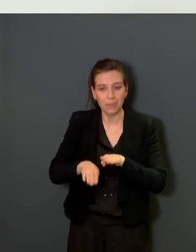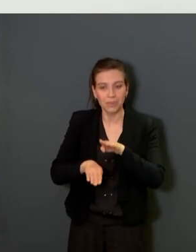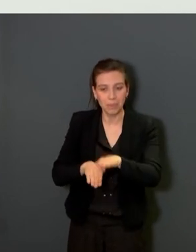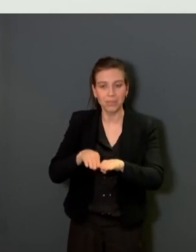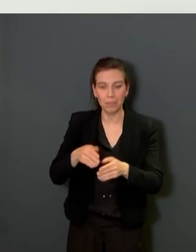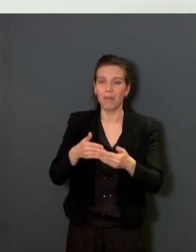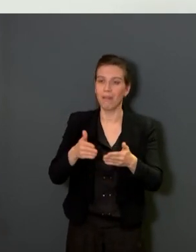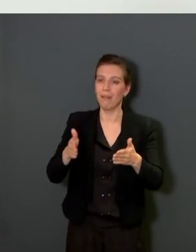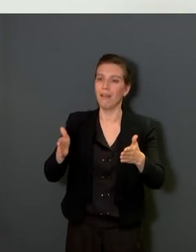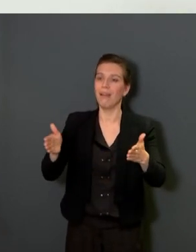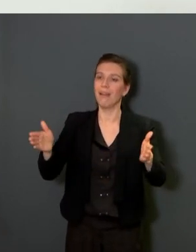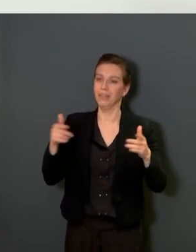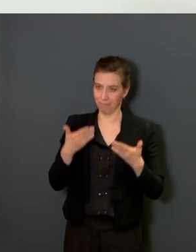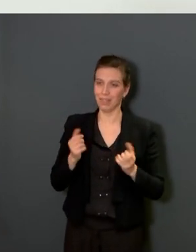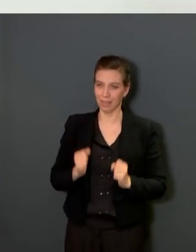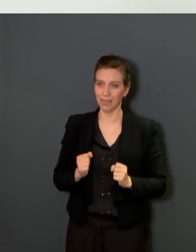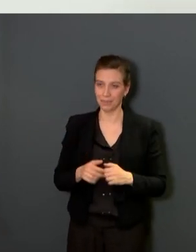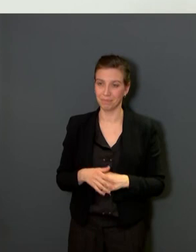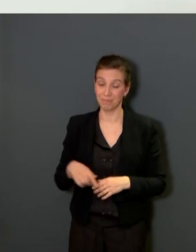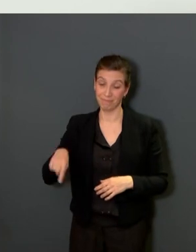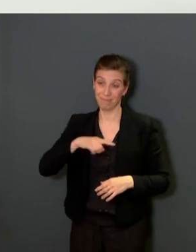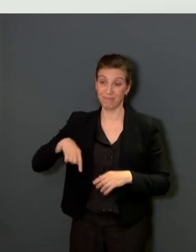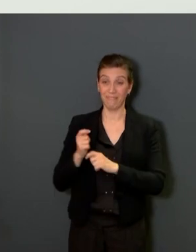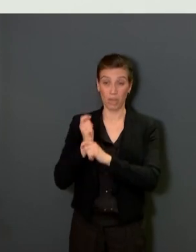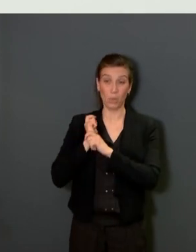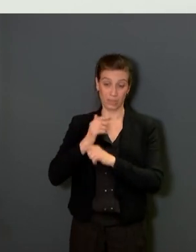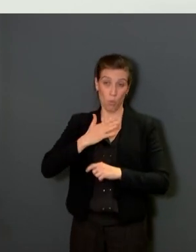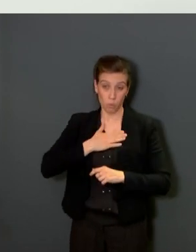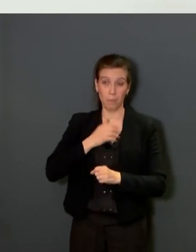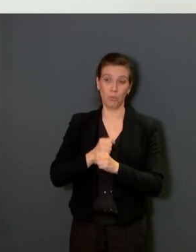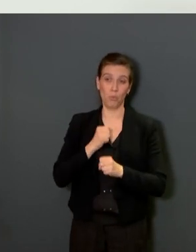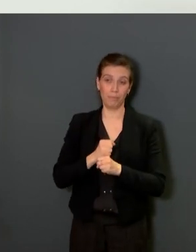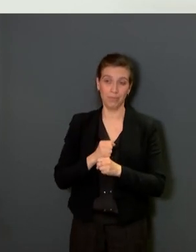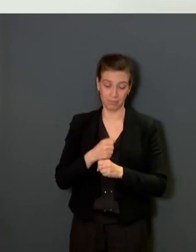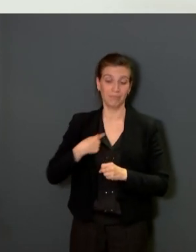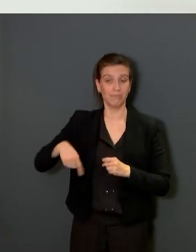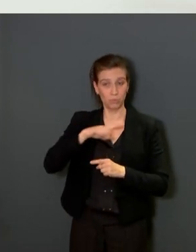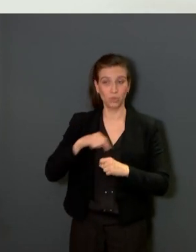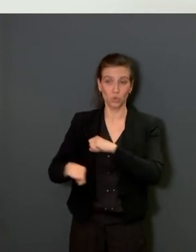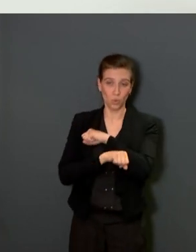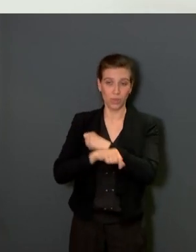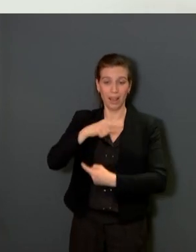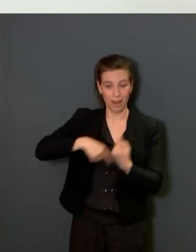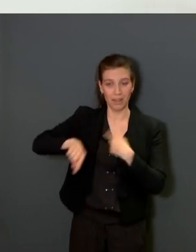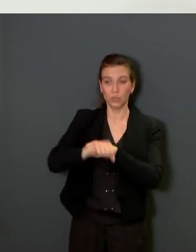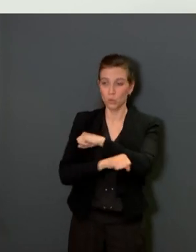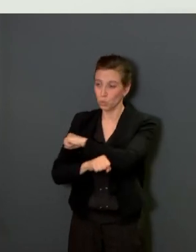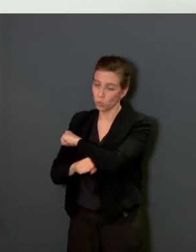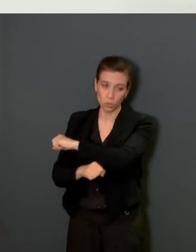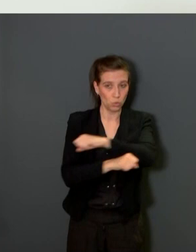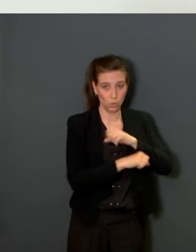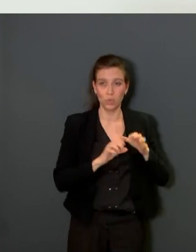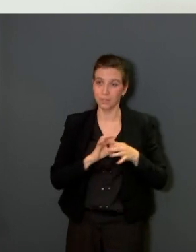dat is een moeilijke opdracht. En dat is een opdracht waar we elkaar moeten steunen. En waar ik denk dat het logisch is dat